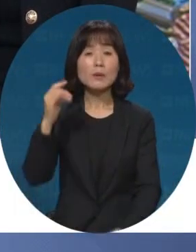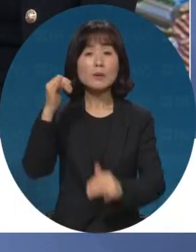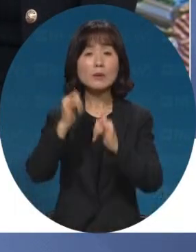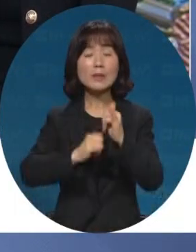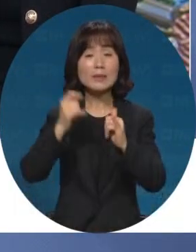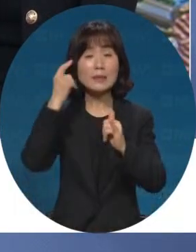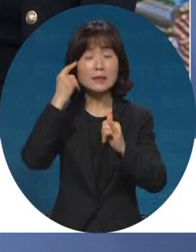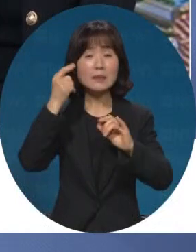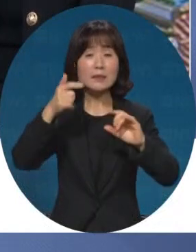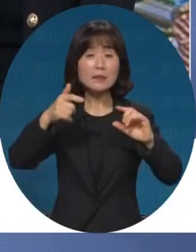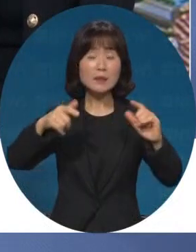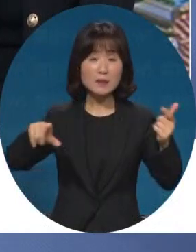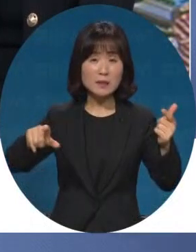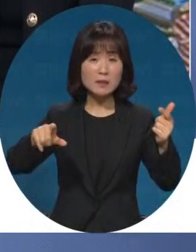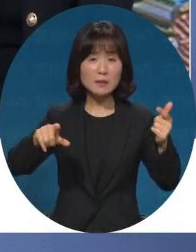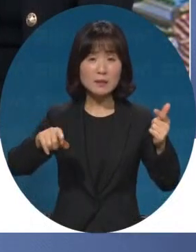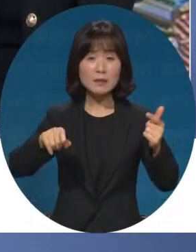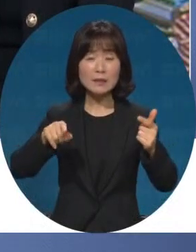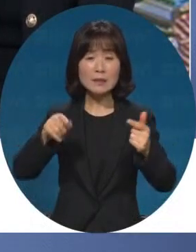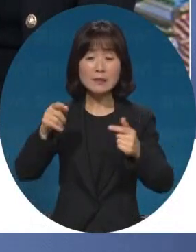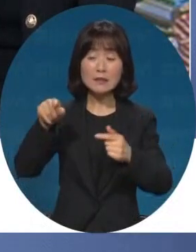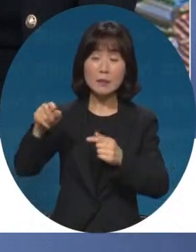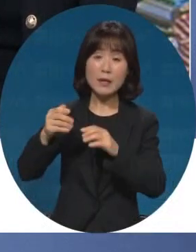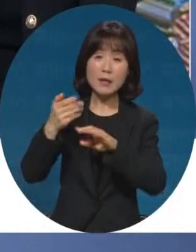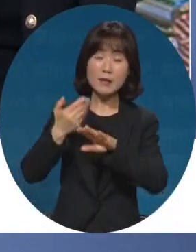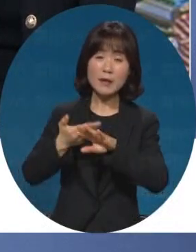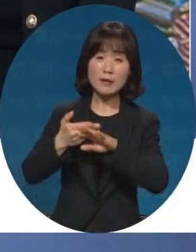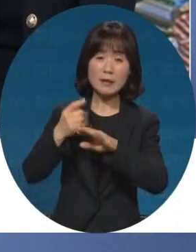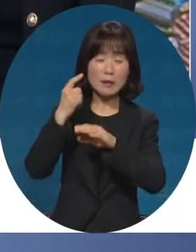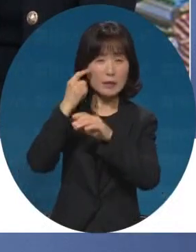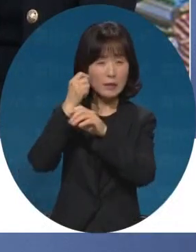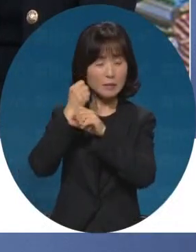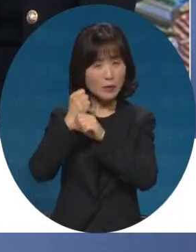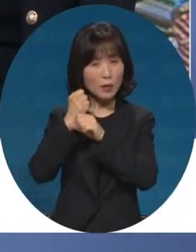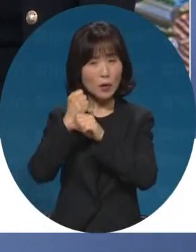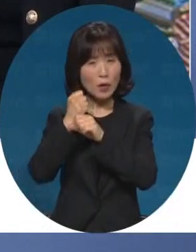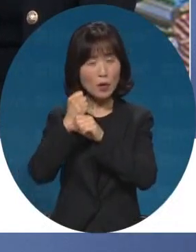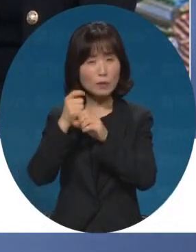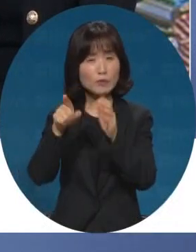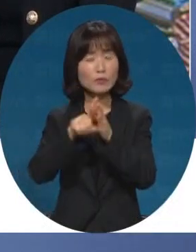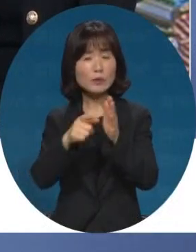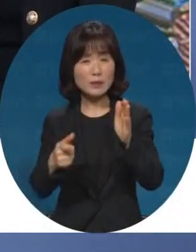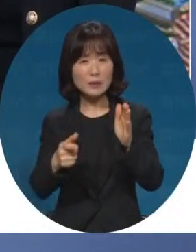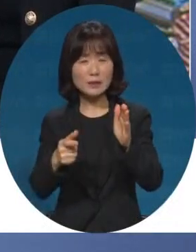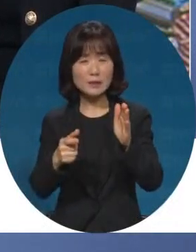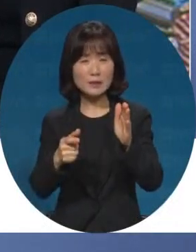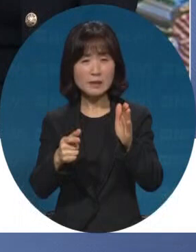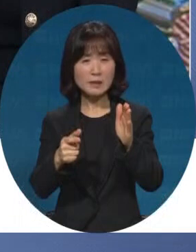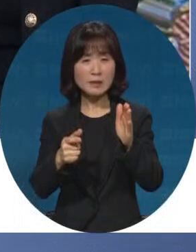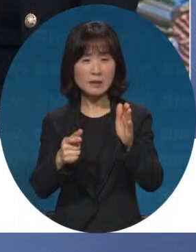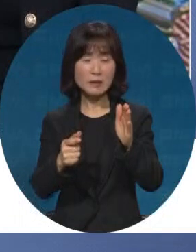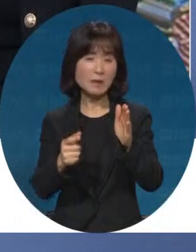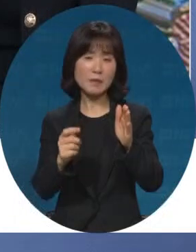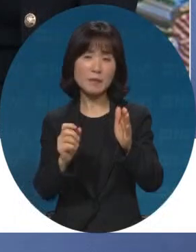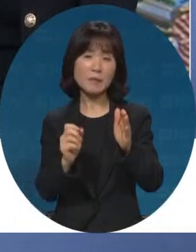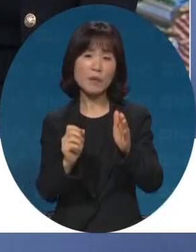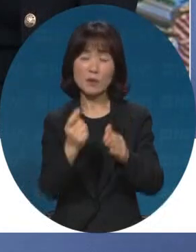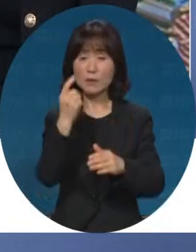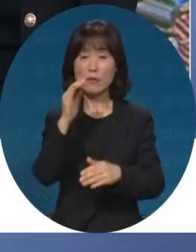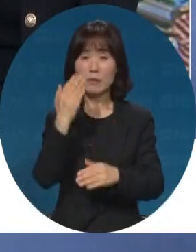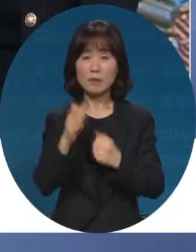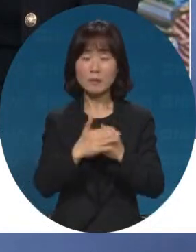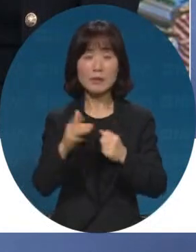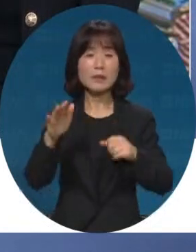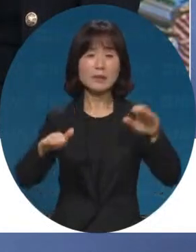상 상대방에 대한 편견과 불신을 가져올 수밖에 없기 때문에이 차이를 줄이기 위한 노력이 반드시 필요하다고